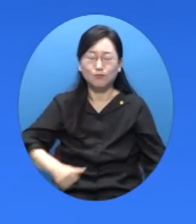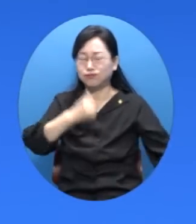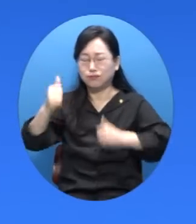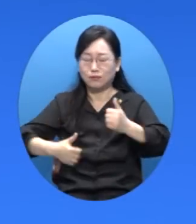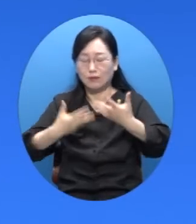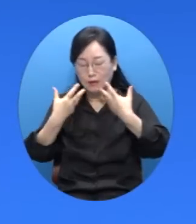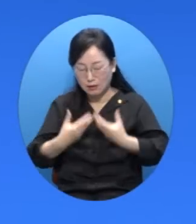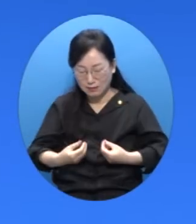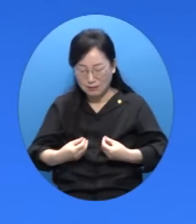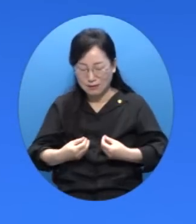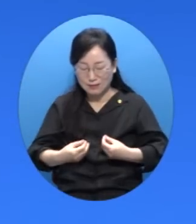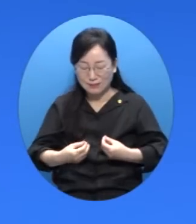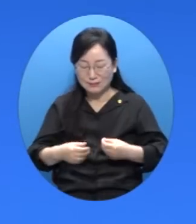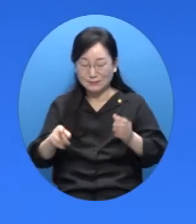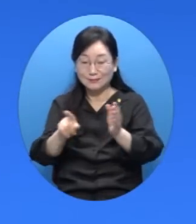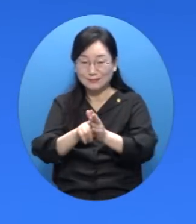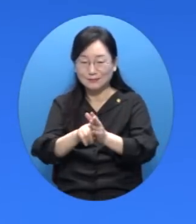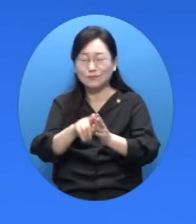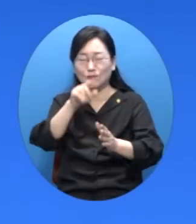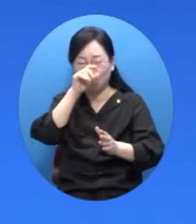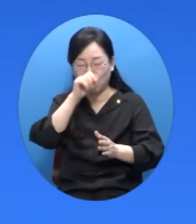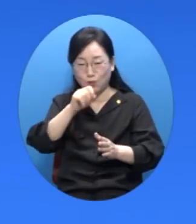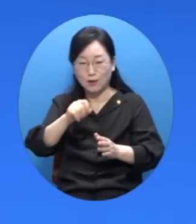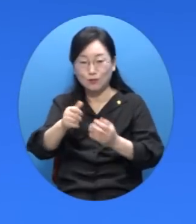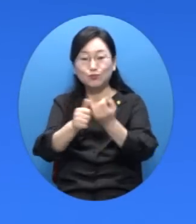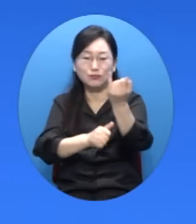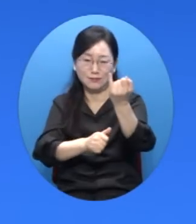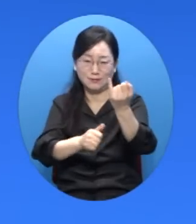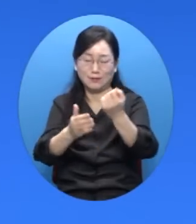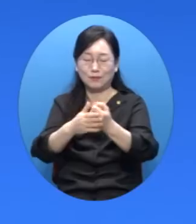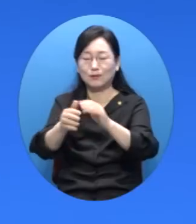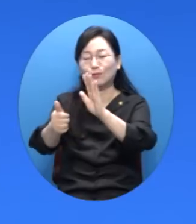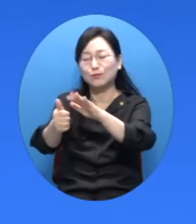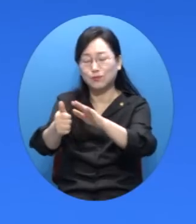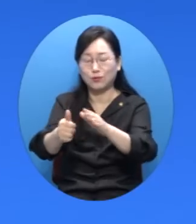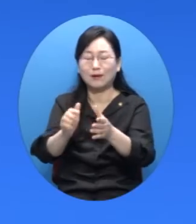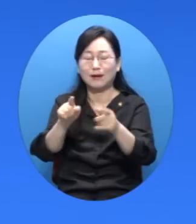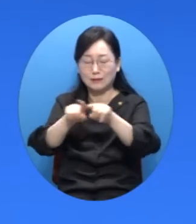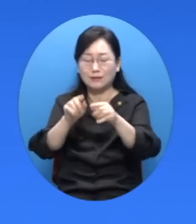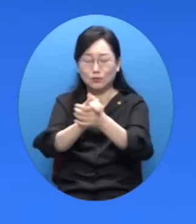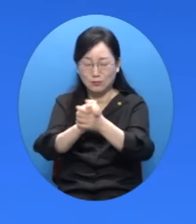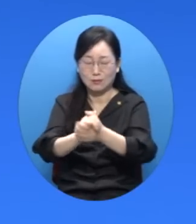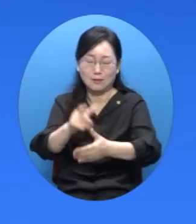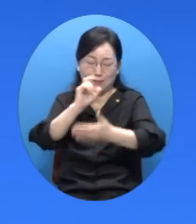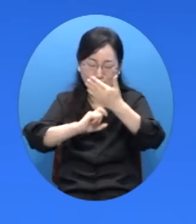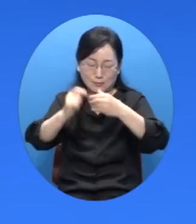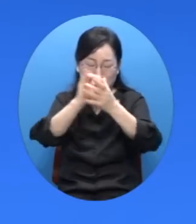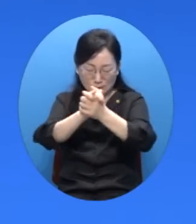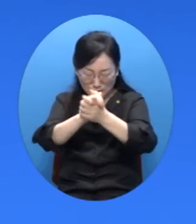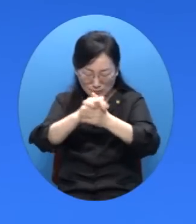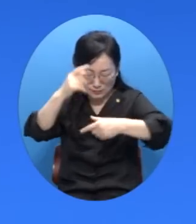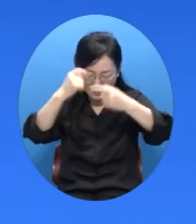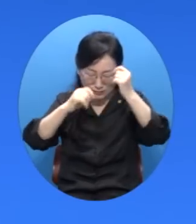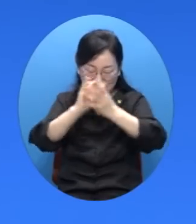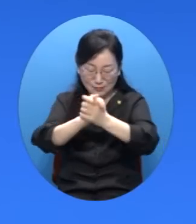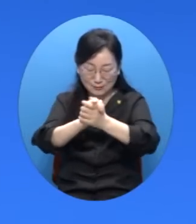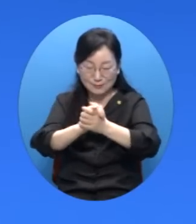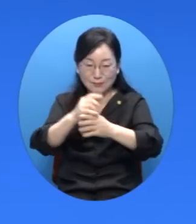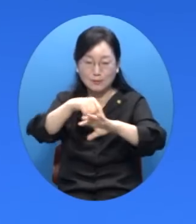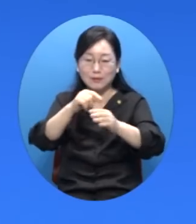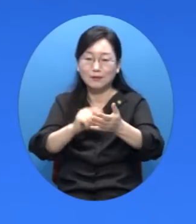하고 그런데 믿음 좋은 부인이 손을 붙잡고 기도하자고 밤새 눈물로 통곡하며 기도했습니다. 그러니까